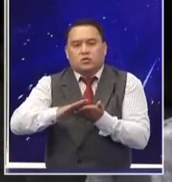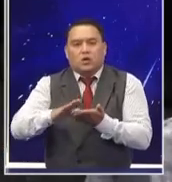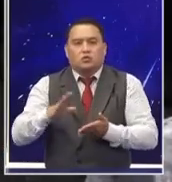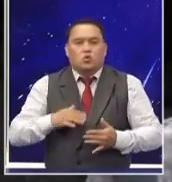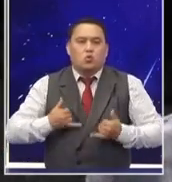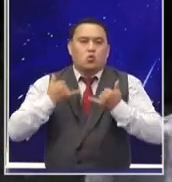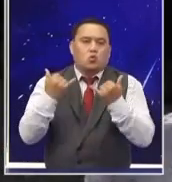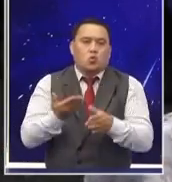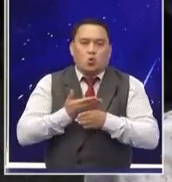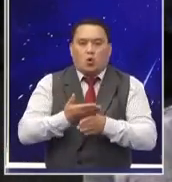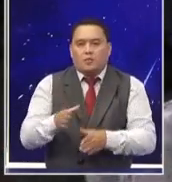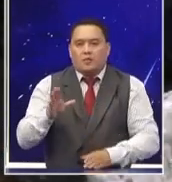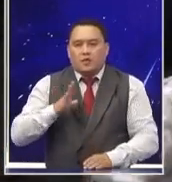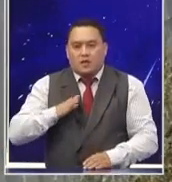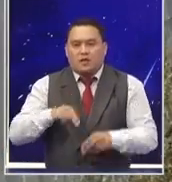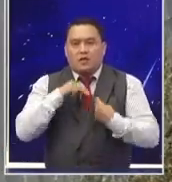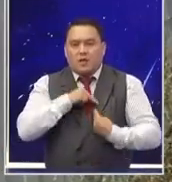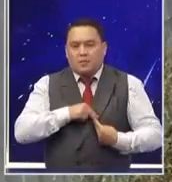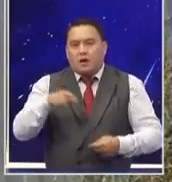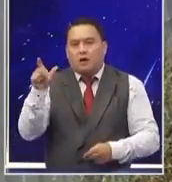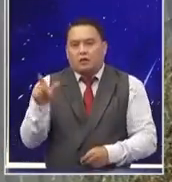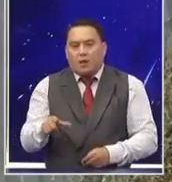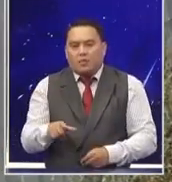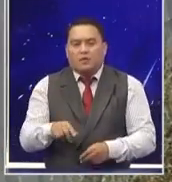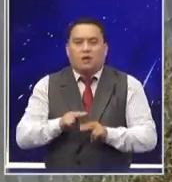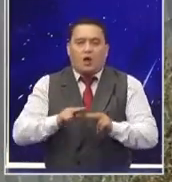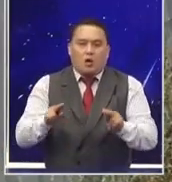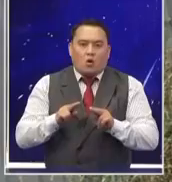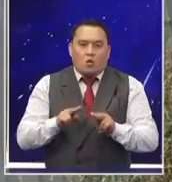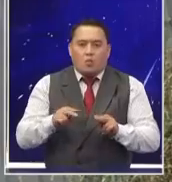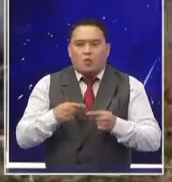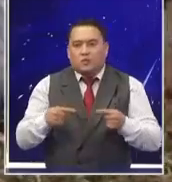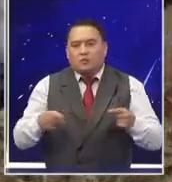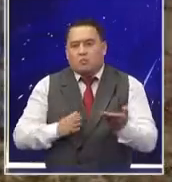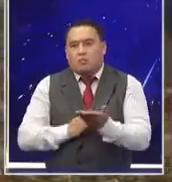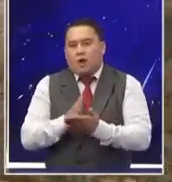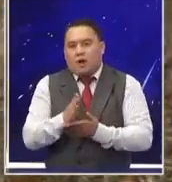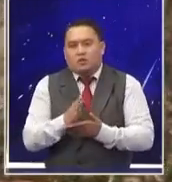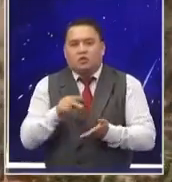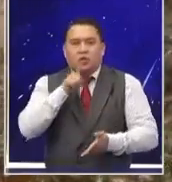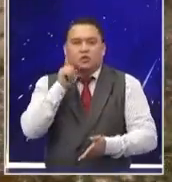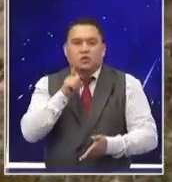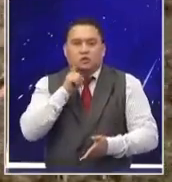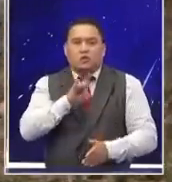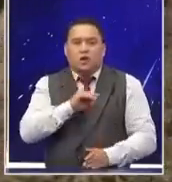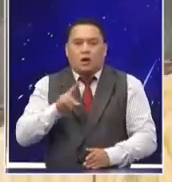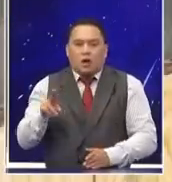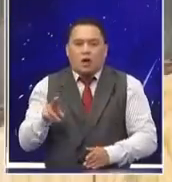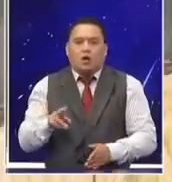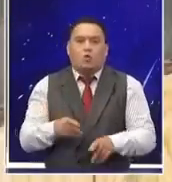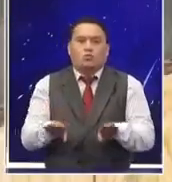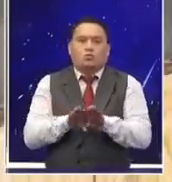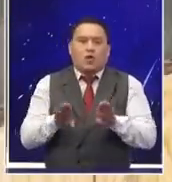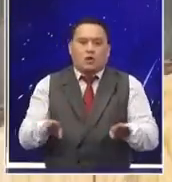үлкен қолғабыстарын тегізді. Еңбек адамды бүтіндей әсіресе ол өзгеге бағытталса дейді жасыл елдіктер. Республикамызда